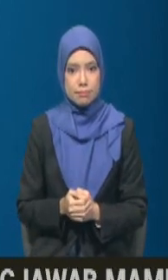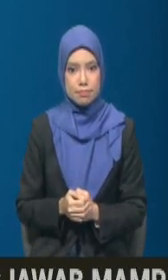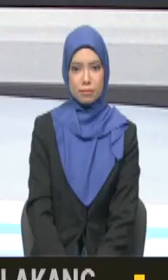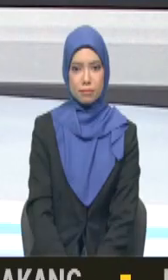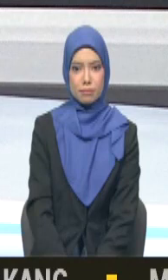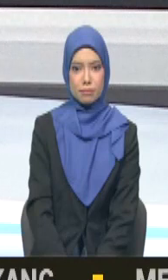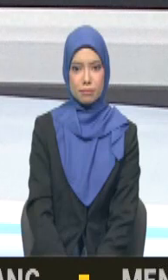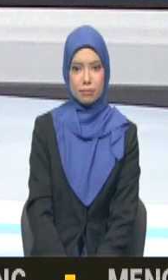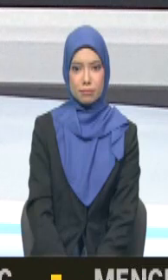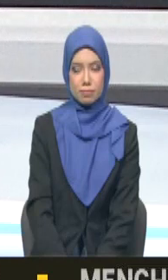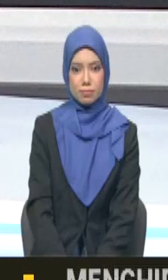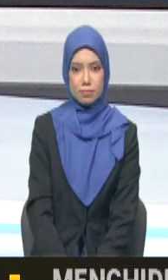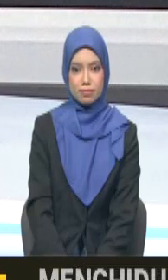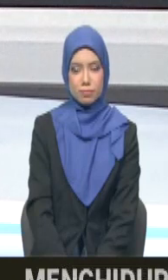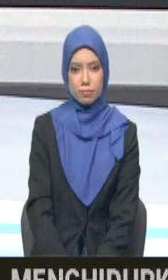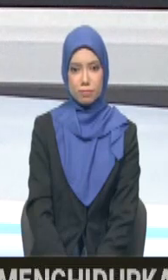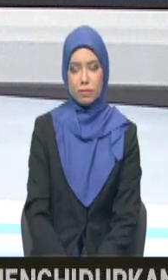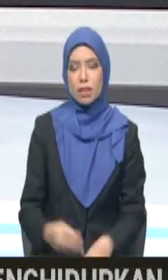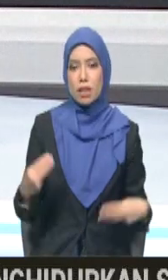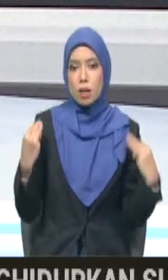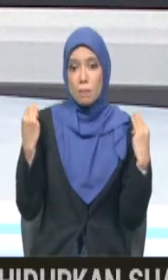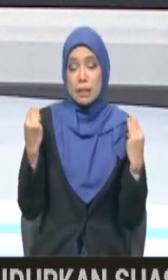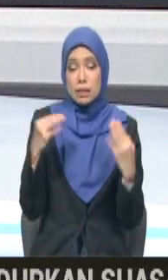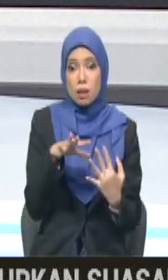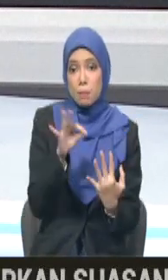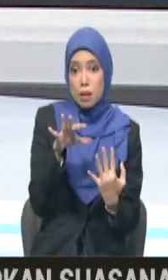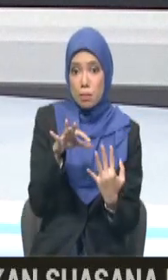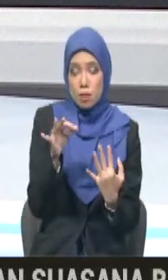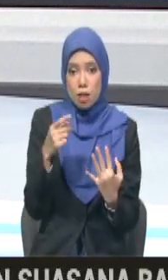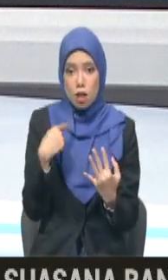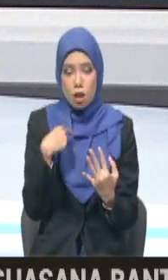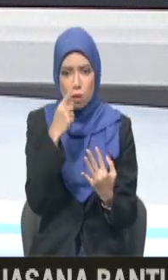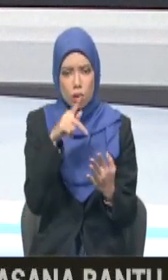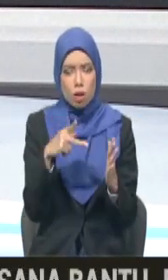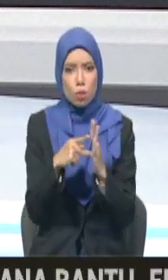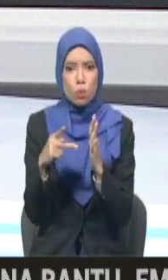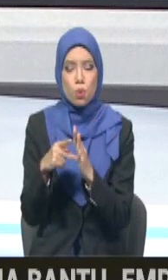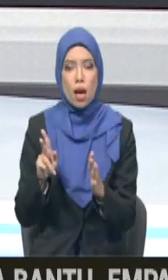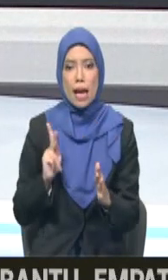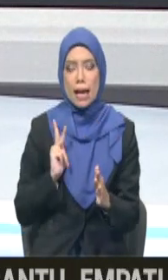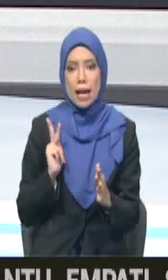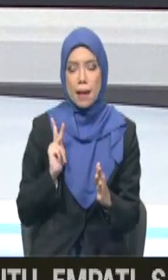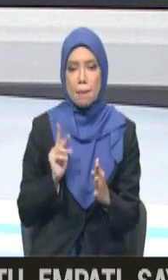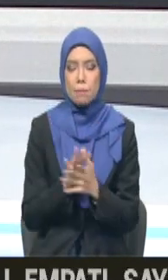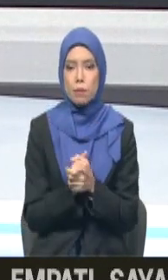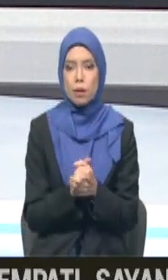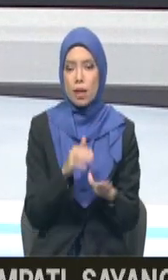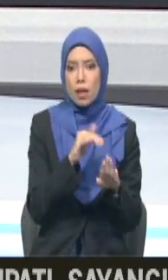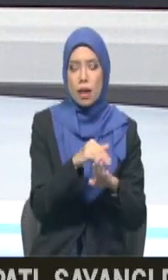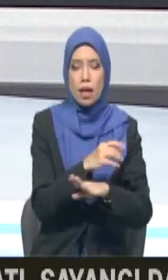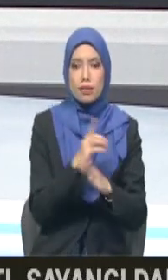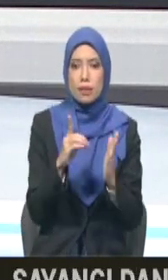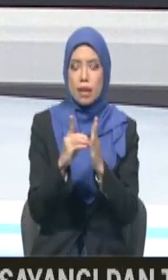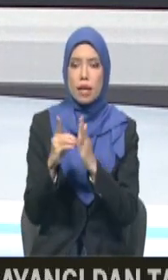zikir Majlis pengundian dan pemilihan calon ketua Kampung bagi daerah blaid diteruskan lagi